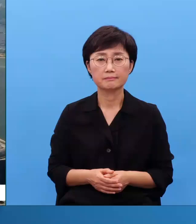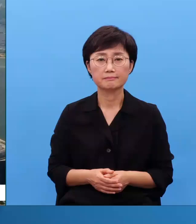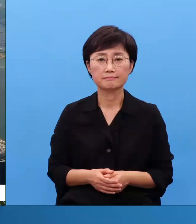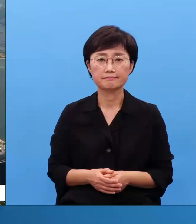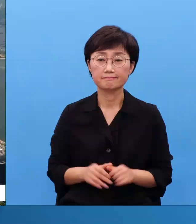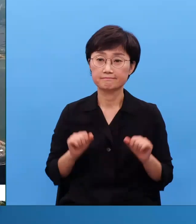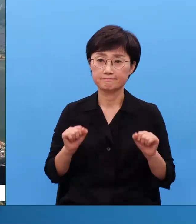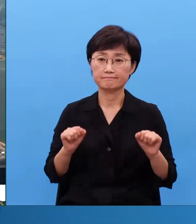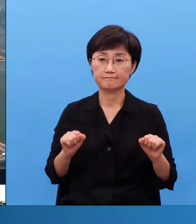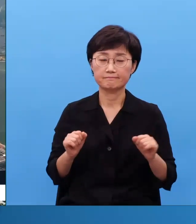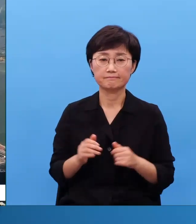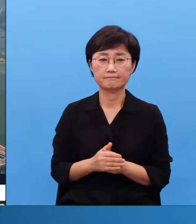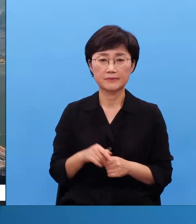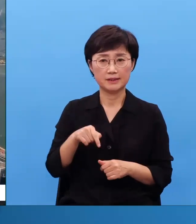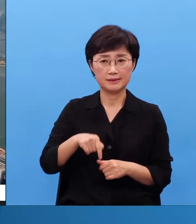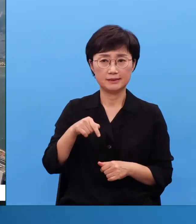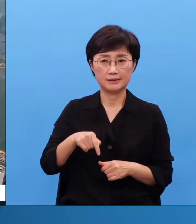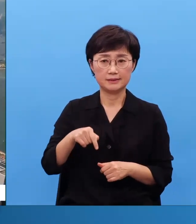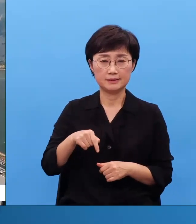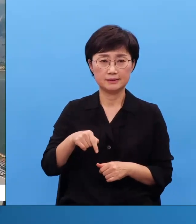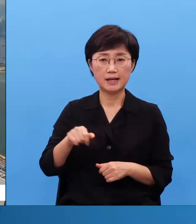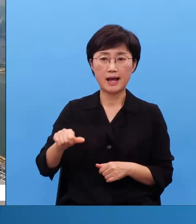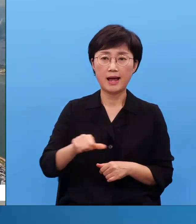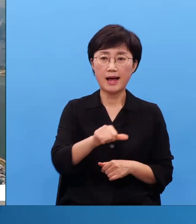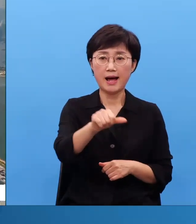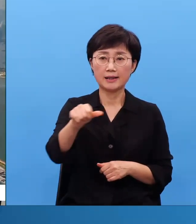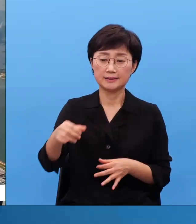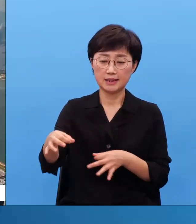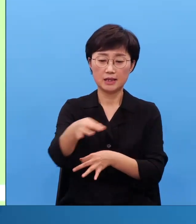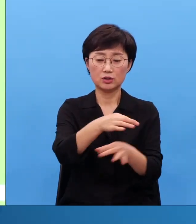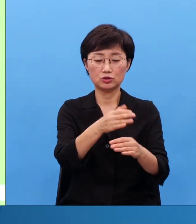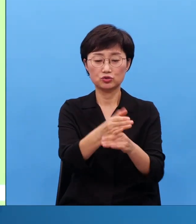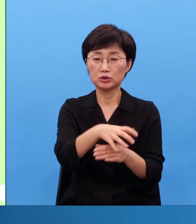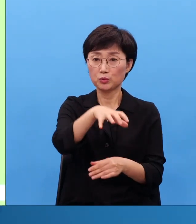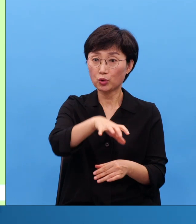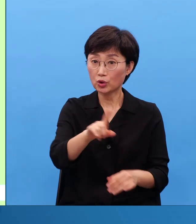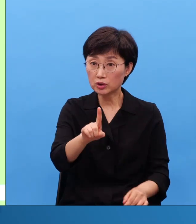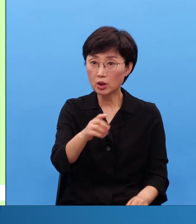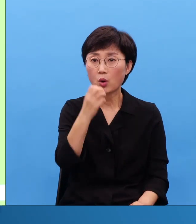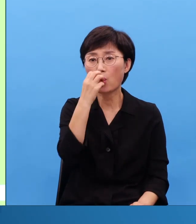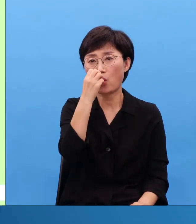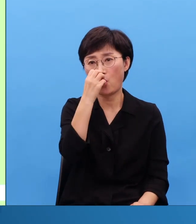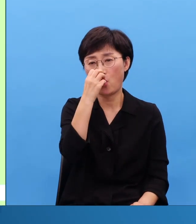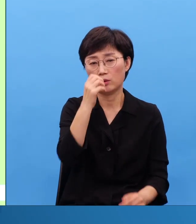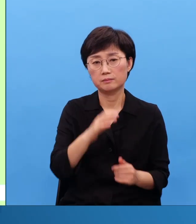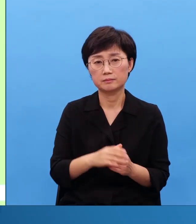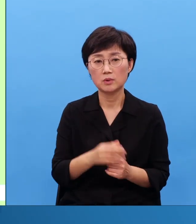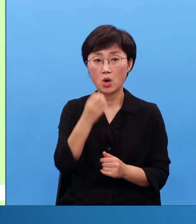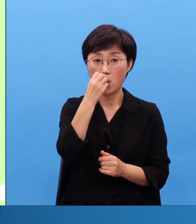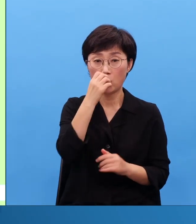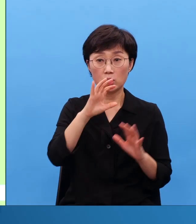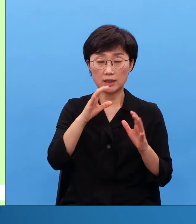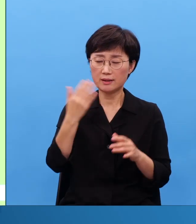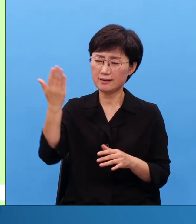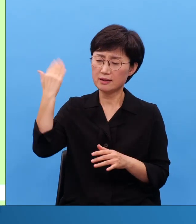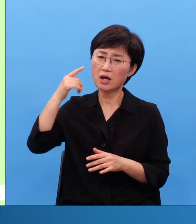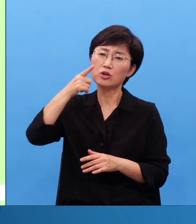얘들아 안녕? 여기는 아시아의 경제중심지 홍콩이야. 홍콩은 오랜 시간 영국의